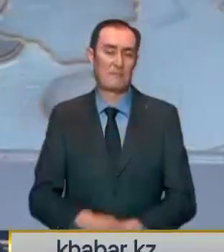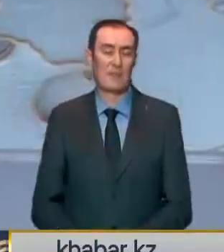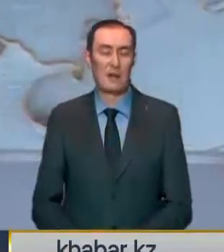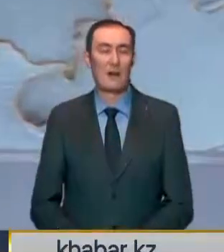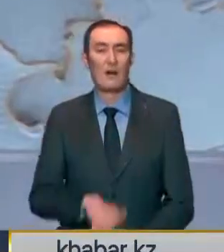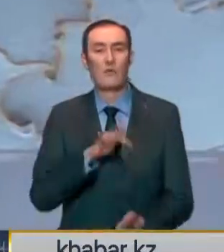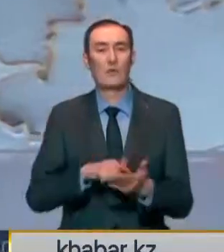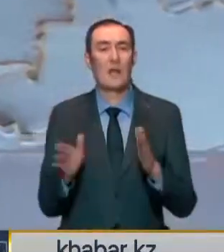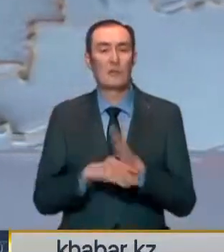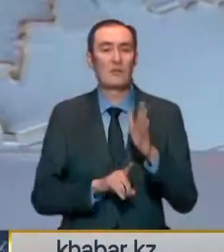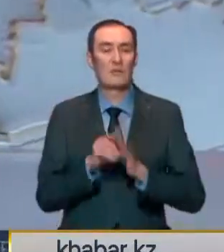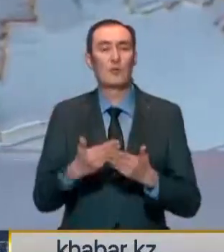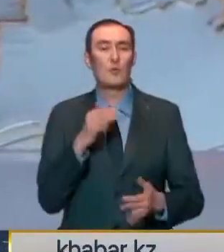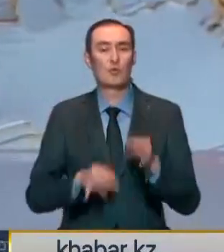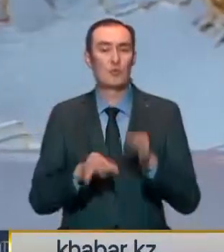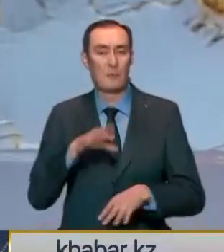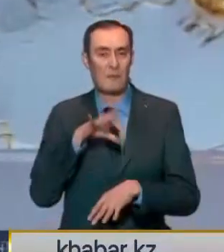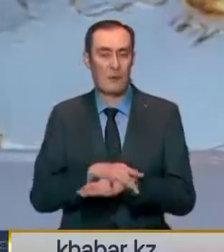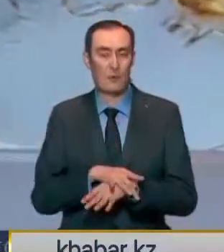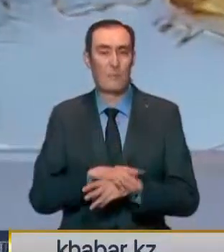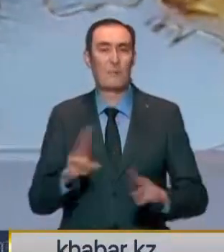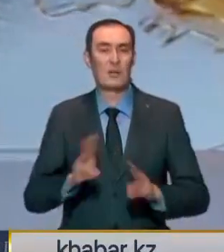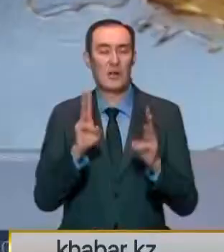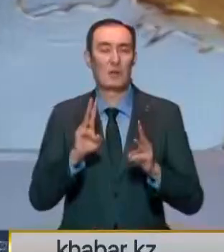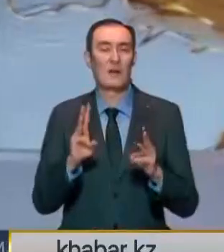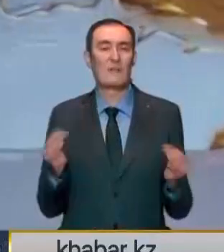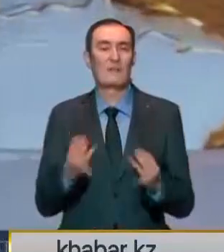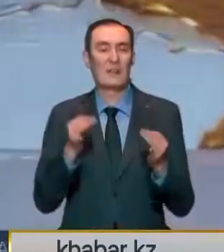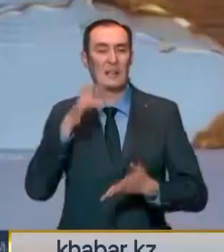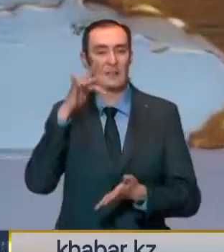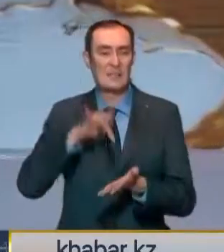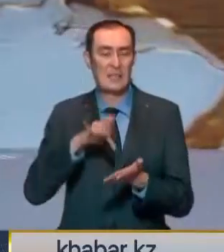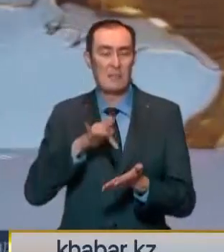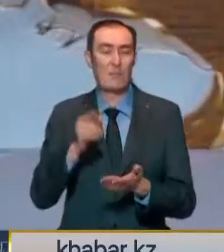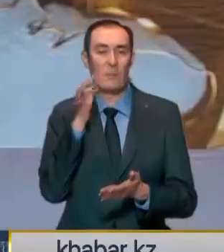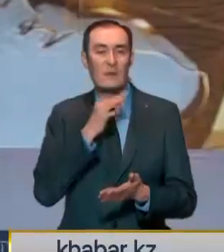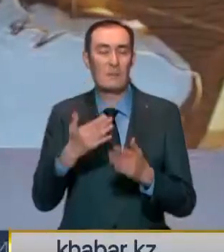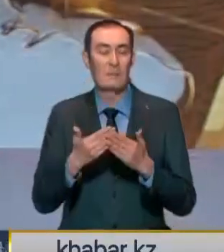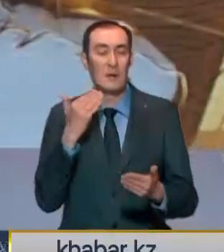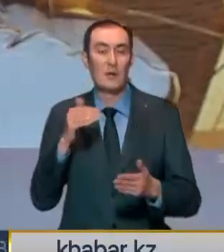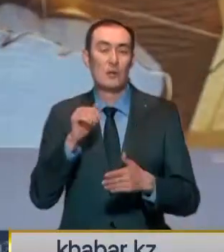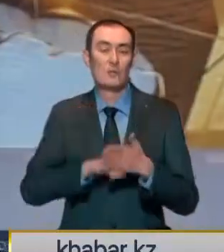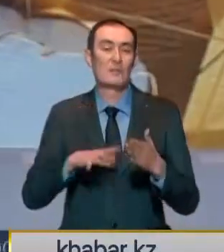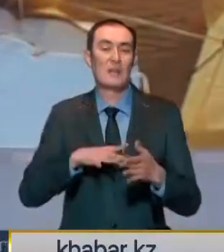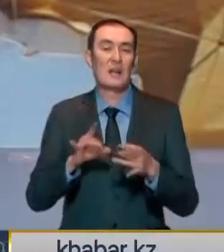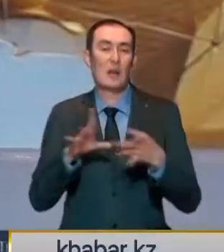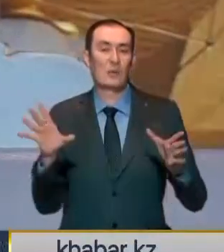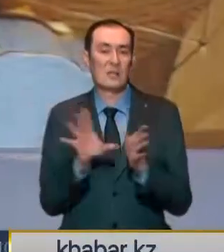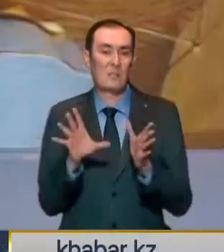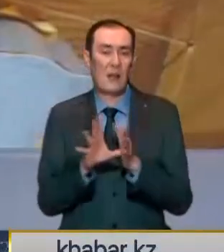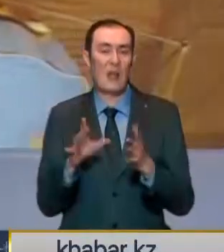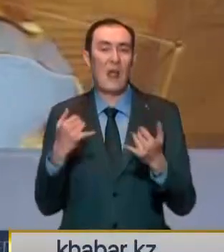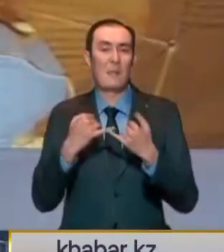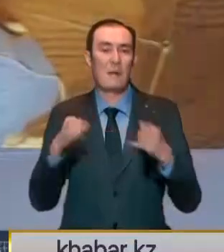В Атырау начали досудебное расследование по факту пожара в торгово-развлекательном центре. По предварительным данным, причиной возгорания могло стать короткое